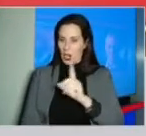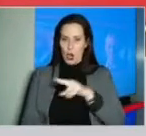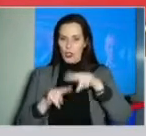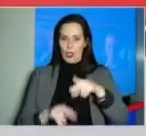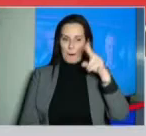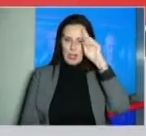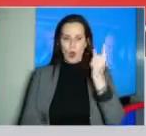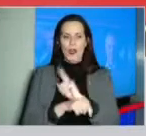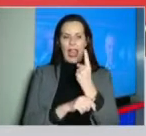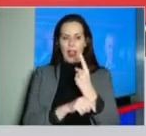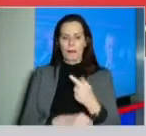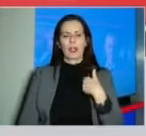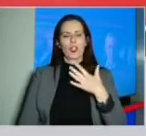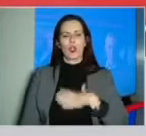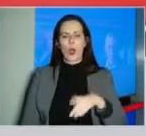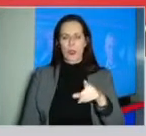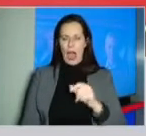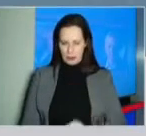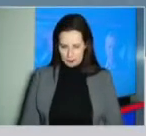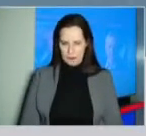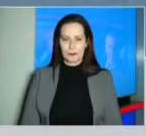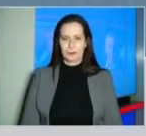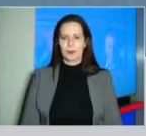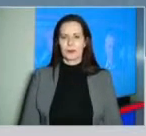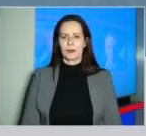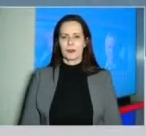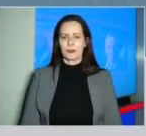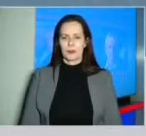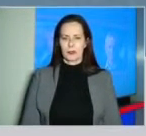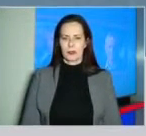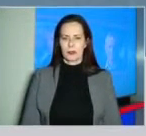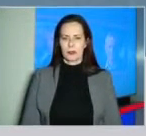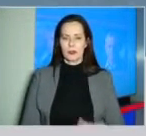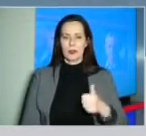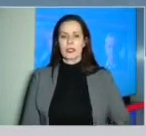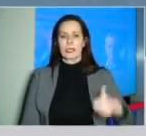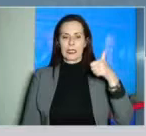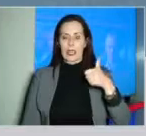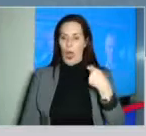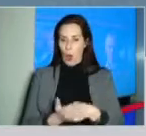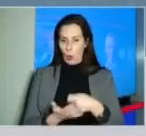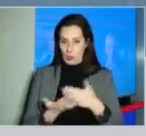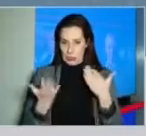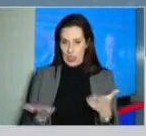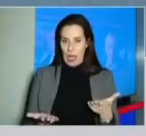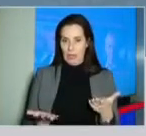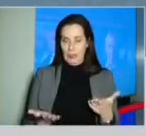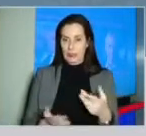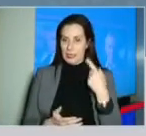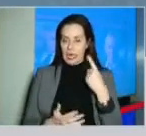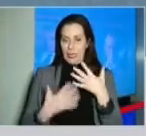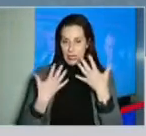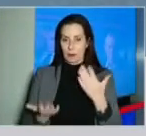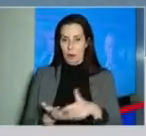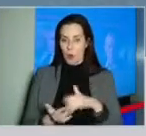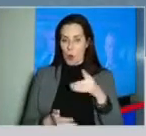אני רוצה לעלות פה רגע על שולחן הפרלמנט שלנו את משה כחלון, שזה כרגע אחד הסיפורים,